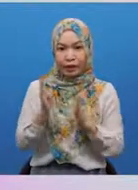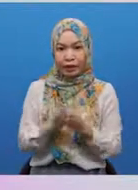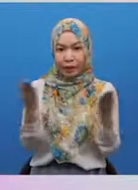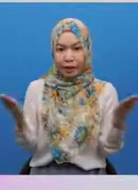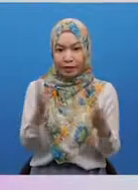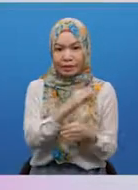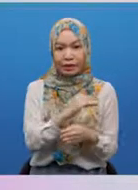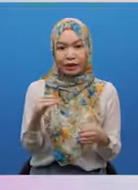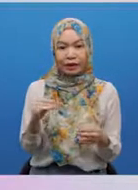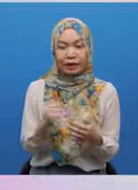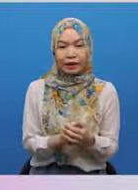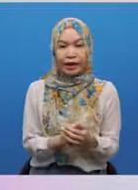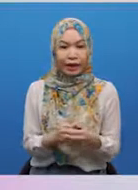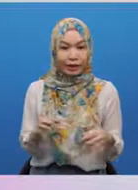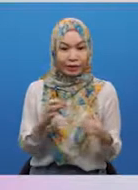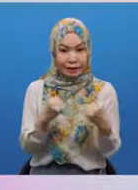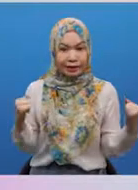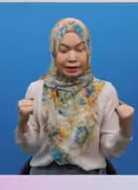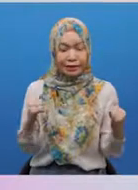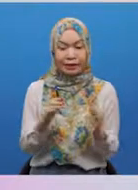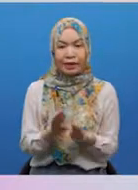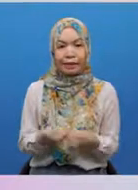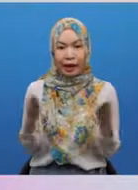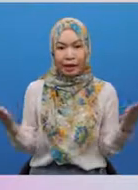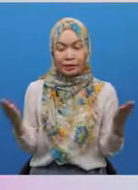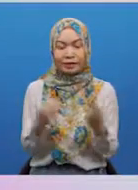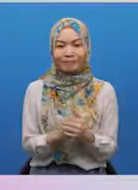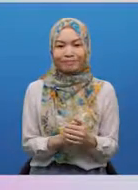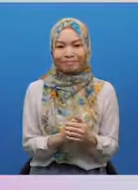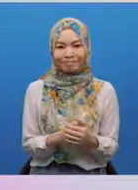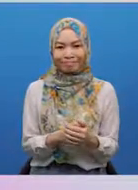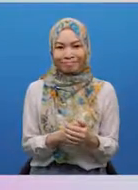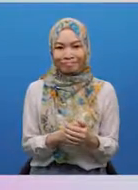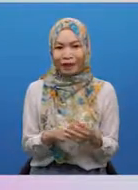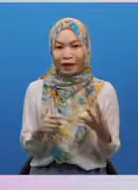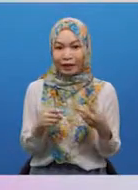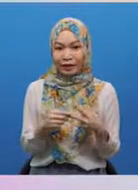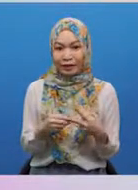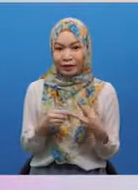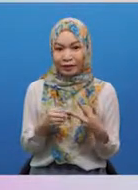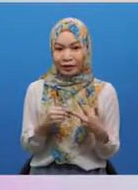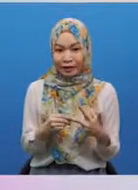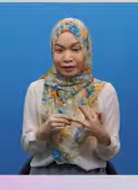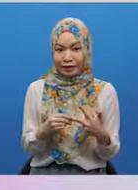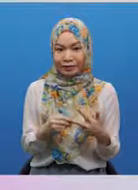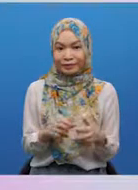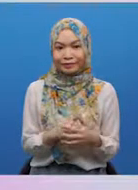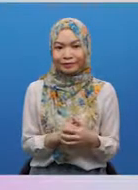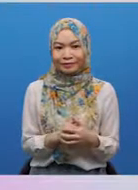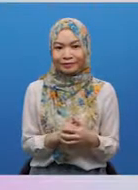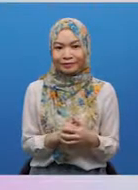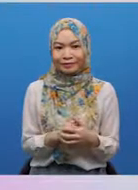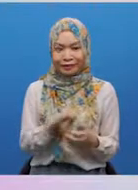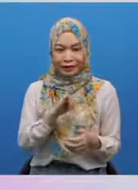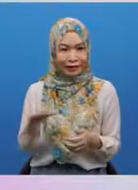ragam bahasa. Perkara ketiga yang dapat dilihat dalam peta konsep ini